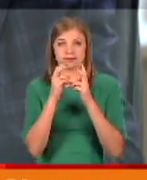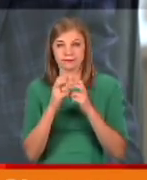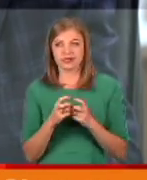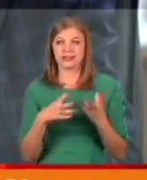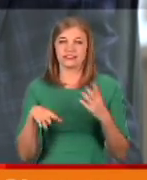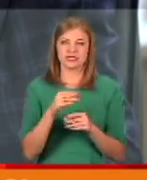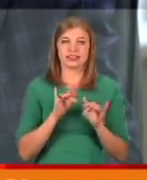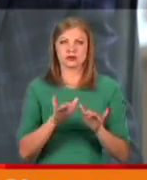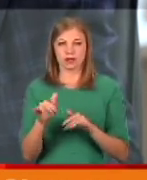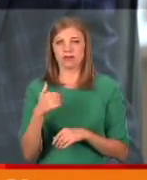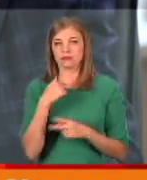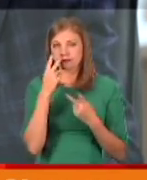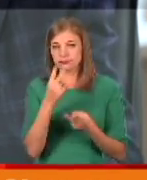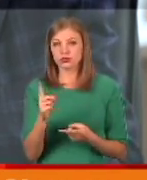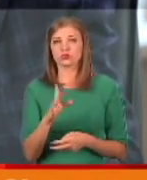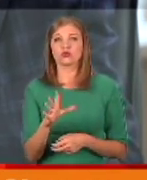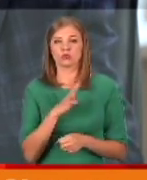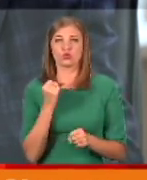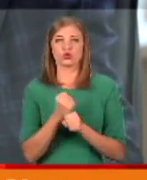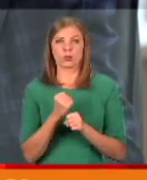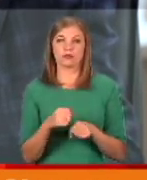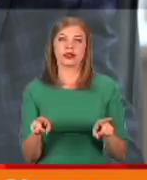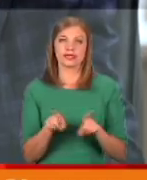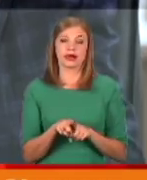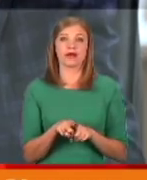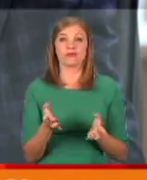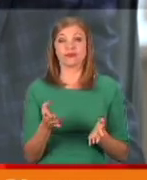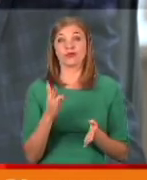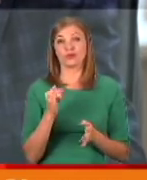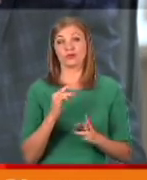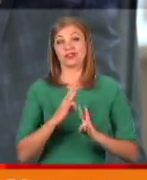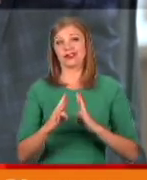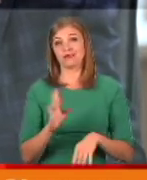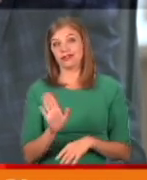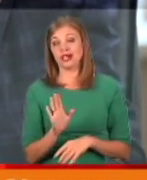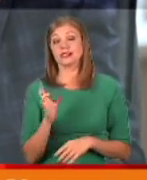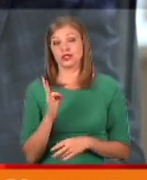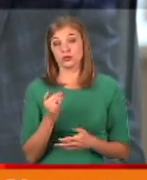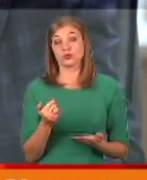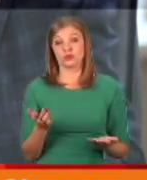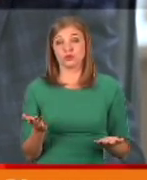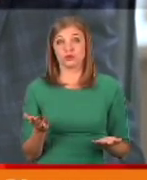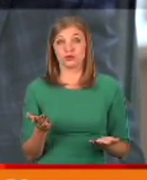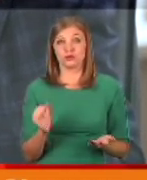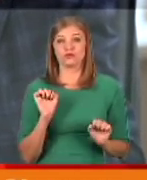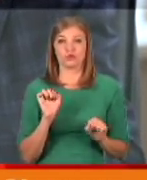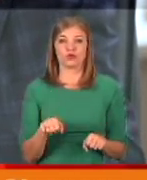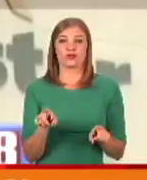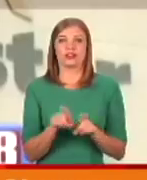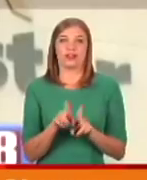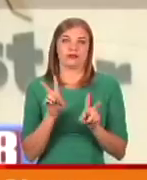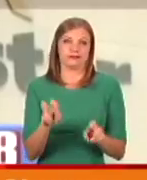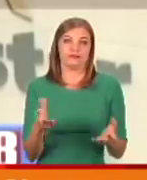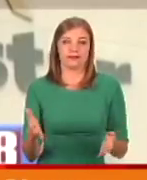всі справи, ми побачили, що була зроблена така, ну, не диверсія, в крайньому разі, але воно можна так